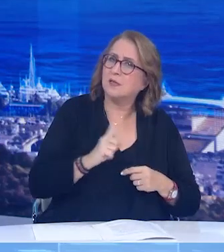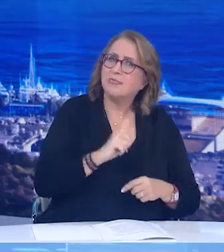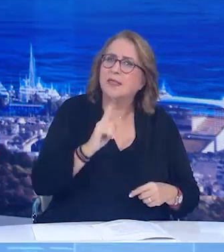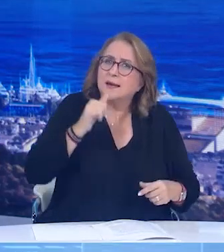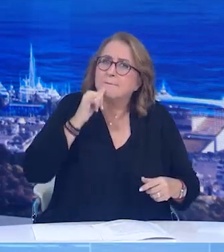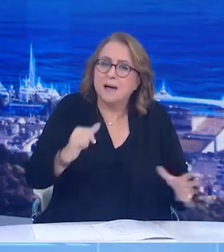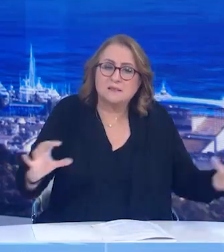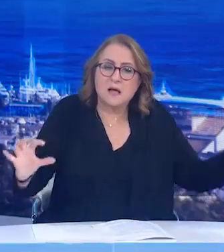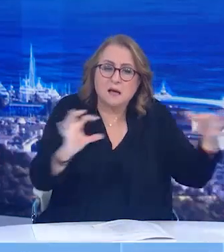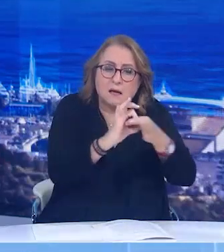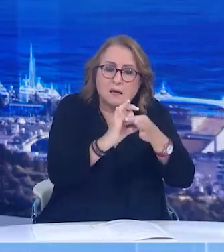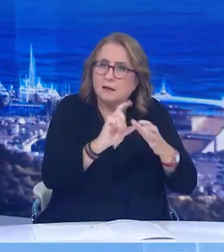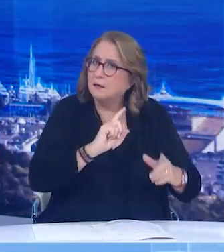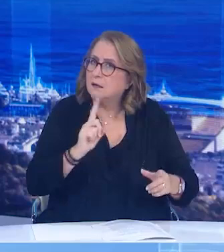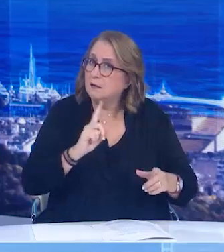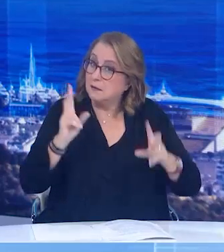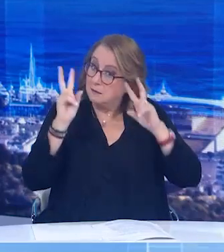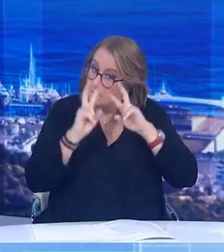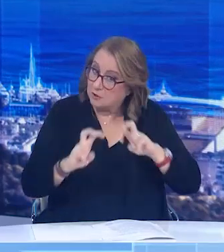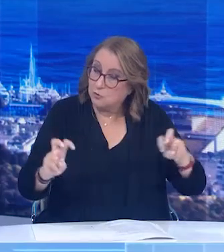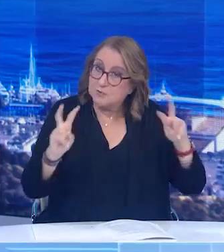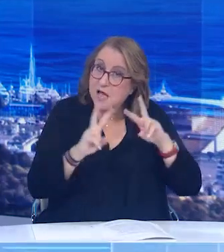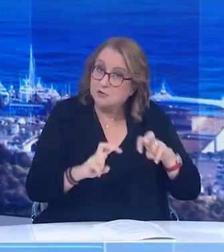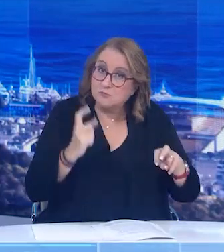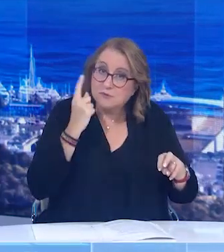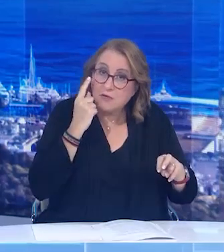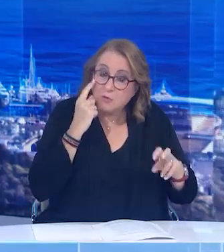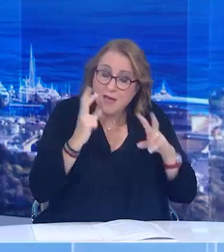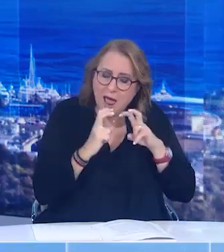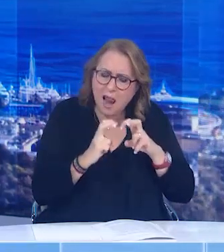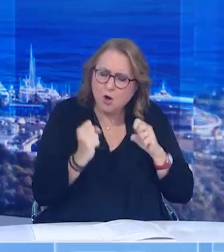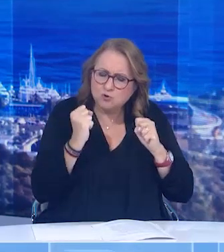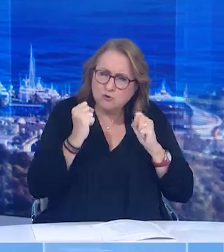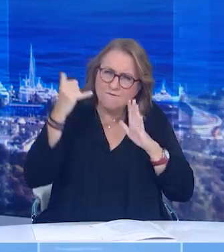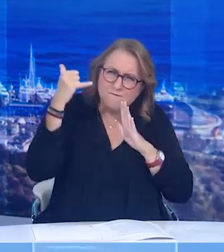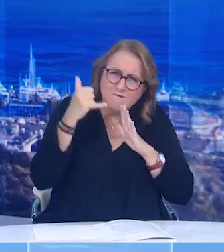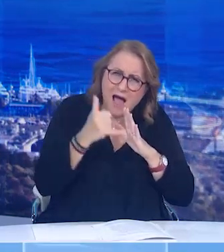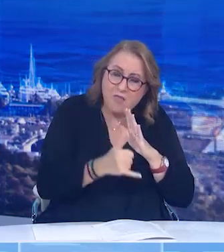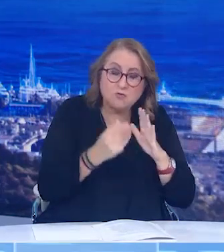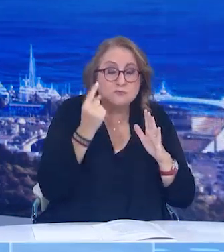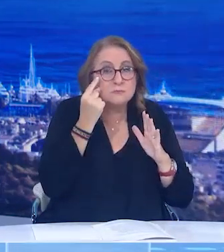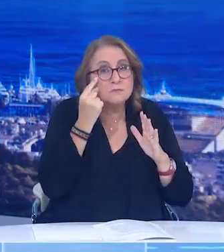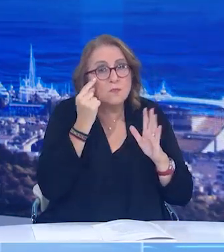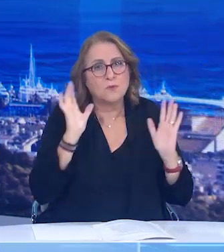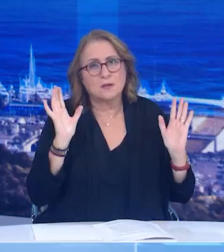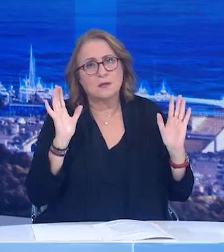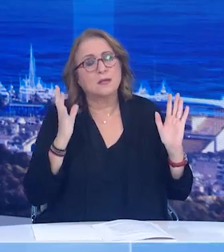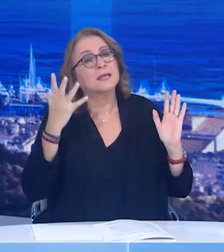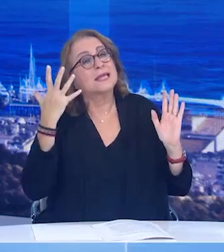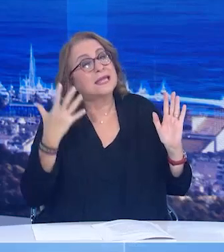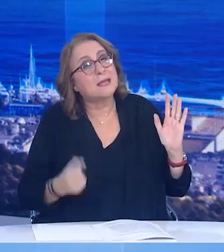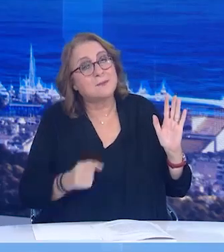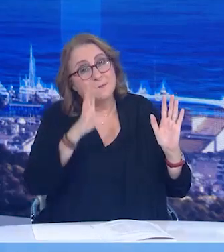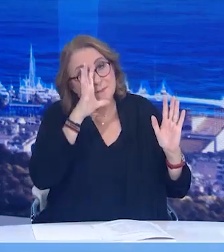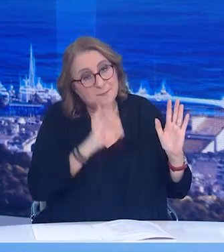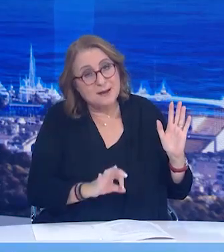ότι συνδέεται. Το ψάχνουμε, γίνεται πάντα εντελεχής έλεγχος και υπάρχει, σας διαβεβαιώ, σημαντική διάχυση της